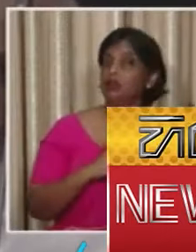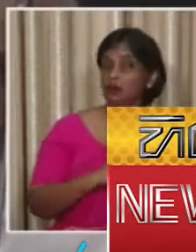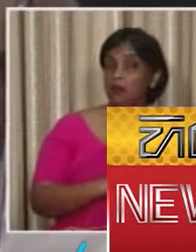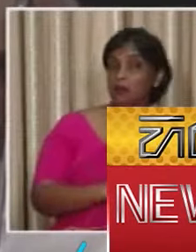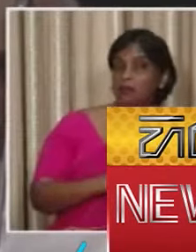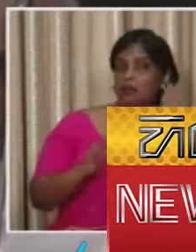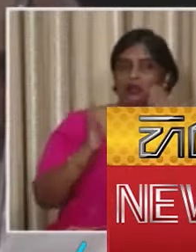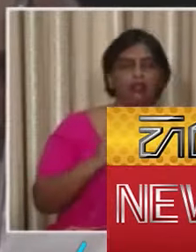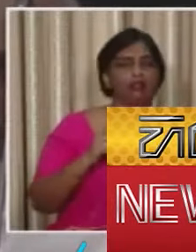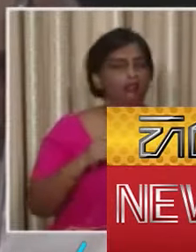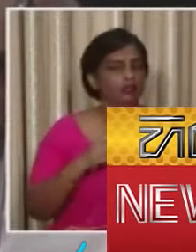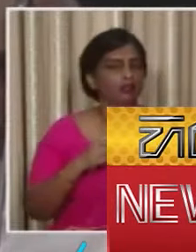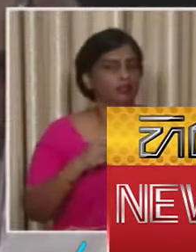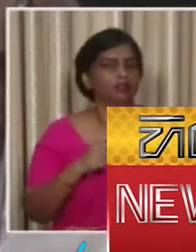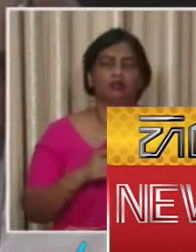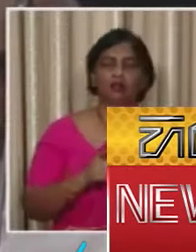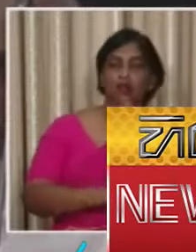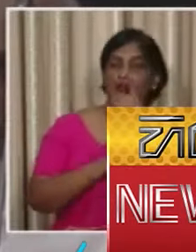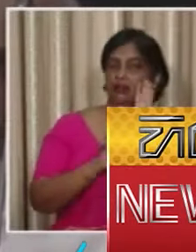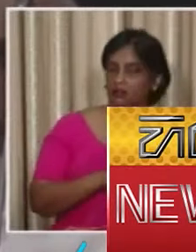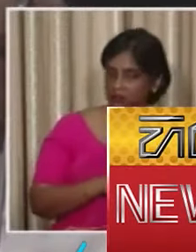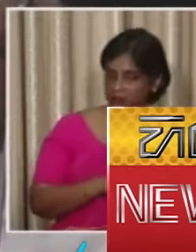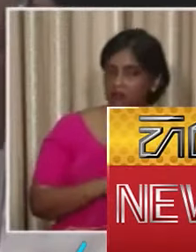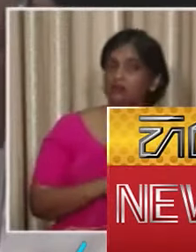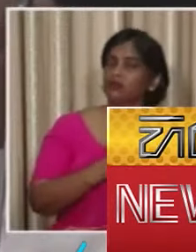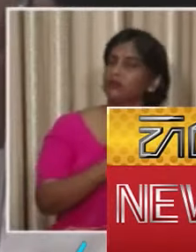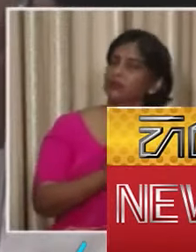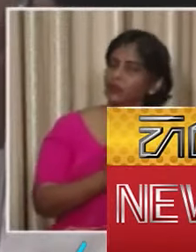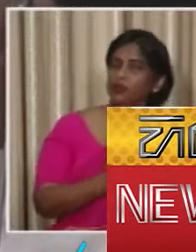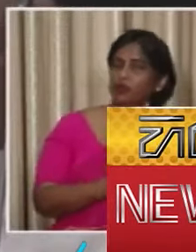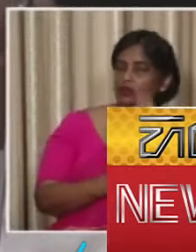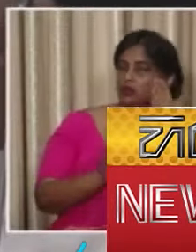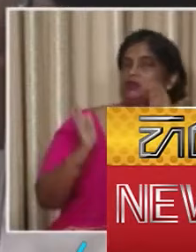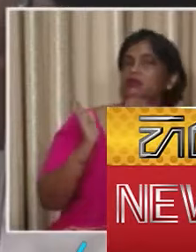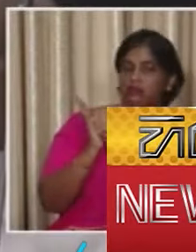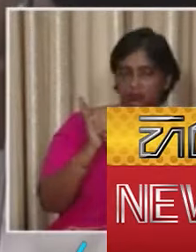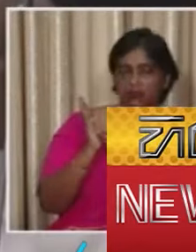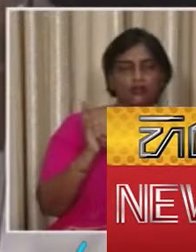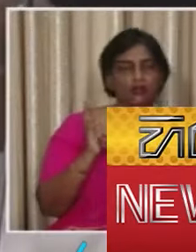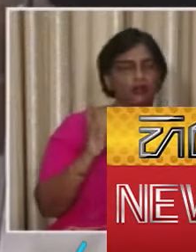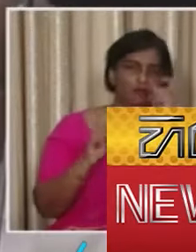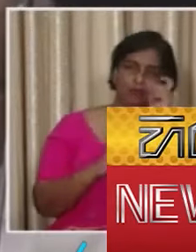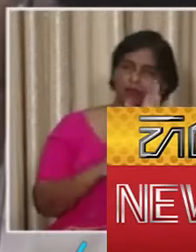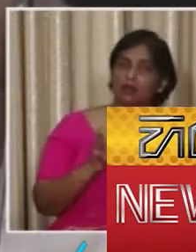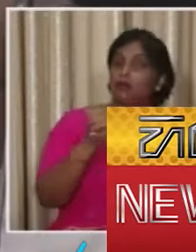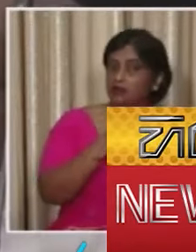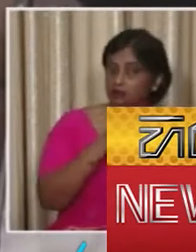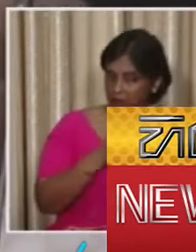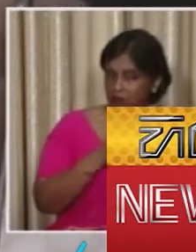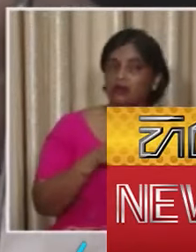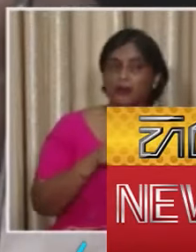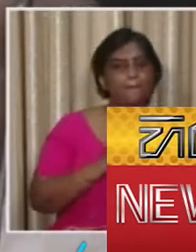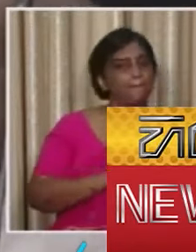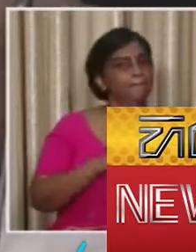බලය වෙනුවෙන් දවසින් දවස එක එක කතා කියනවා. මේ සියල්ල දෙස අවධානයෙන් සහ සීරුවෙන් බලා සිටින කණ්ඩායමක්